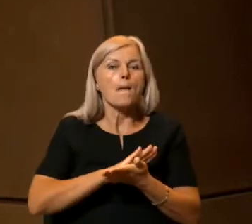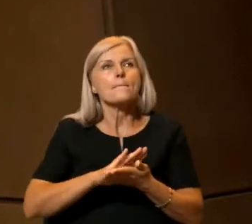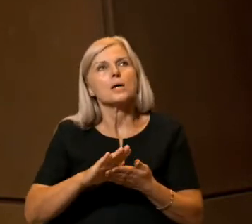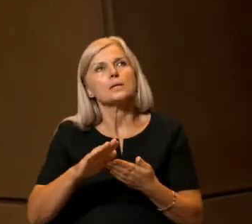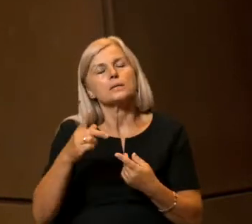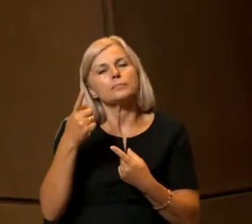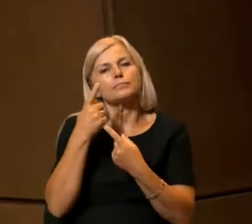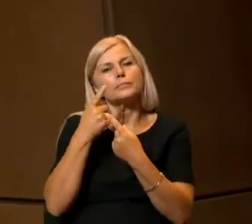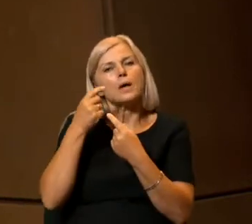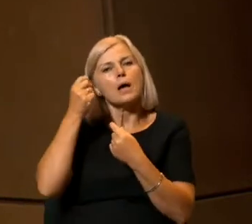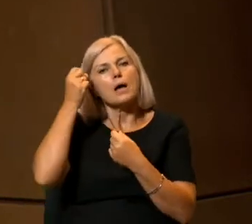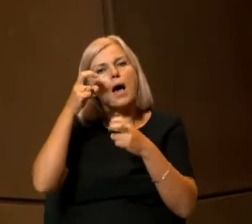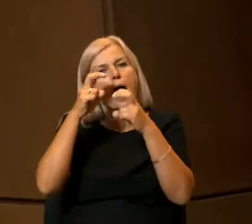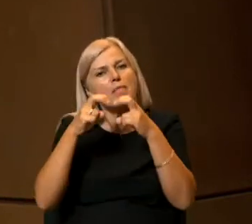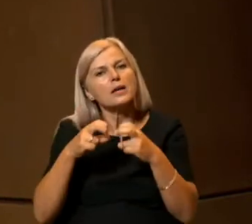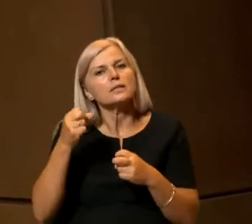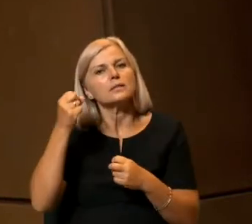intelektualnego. I